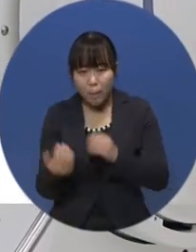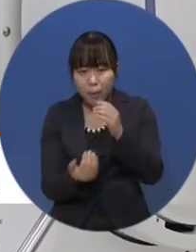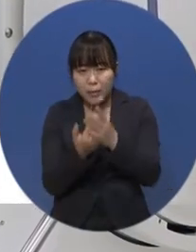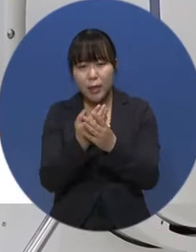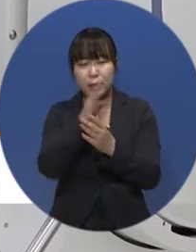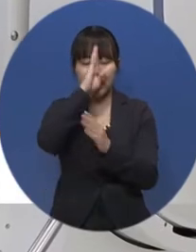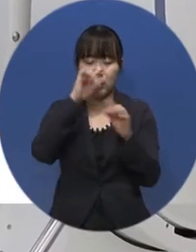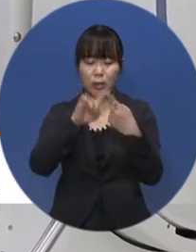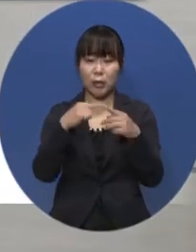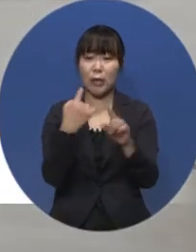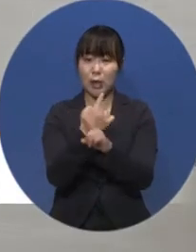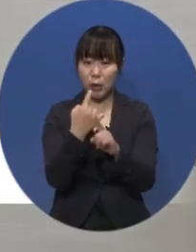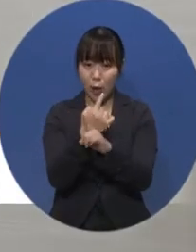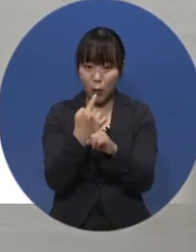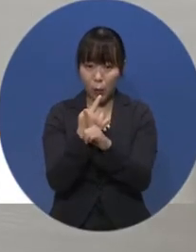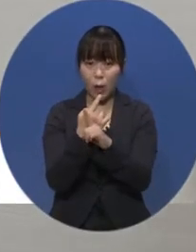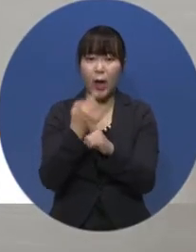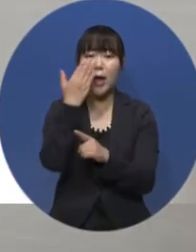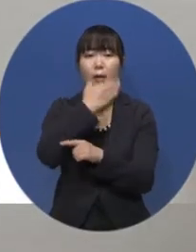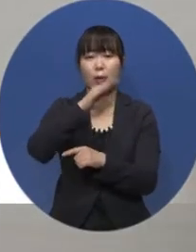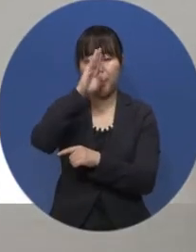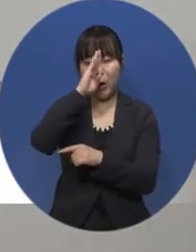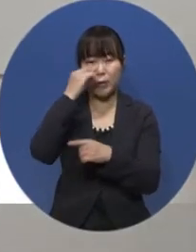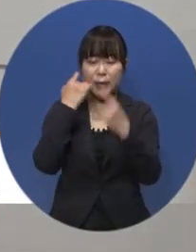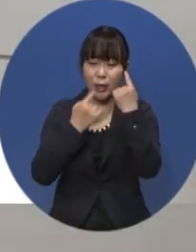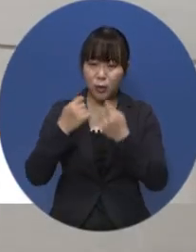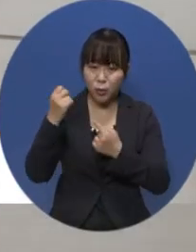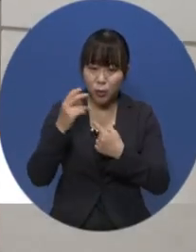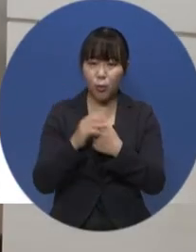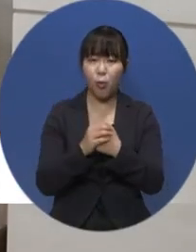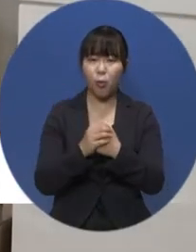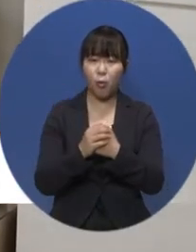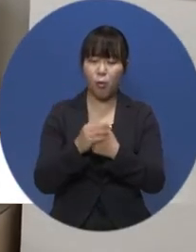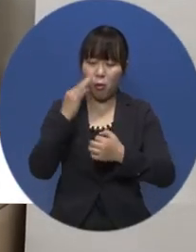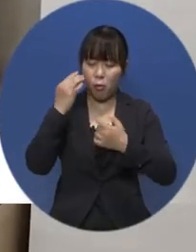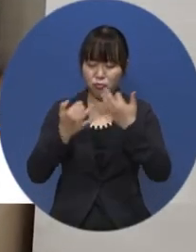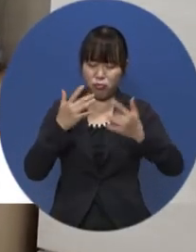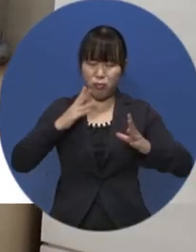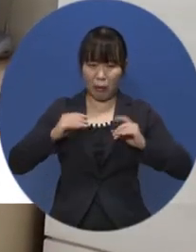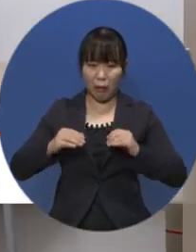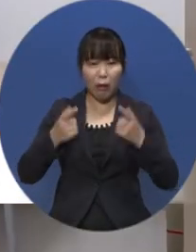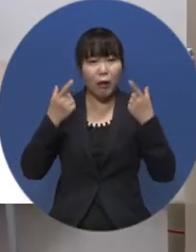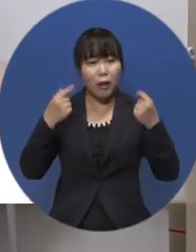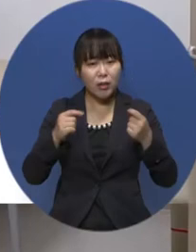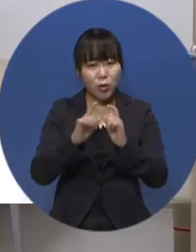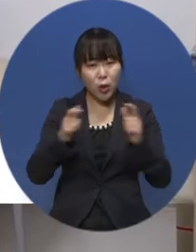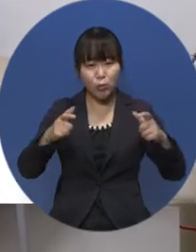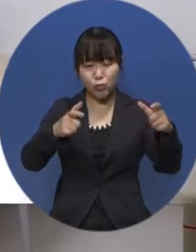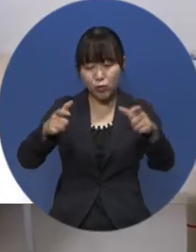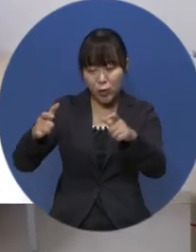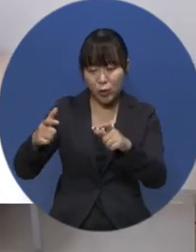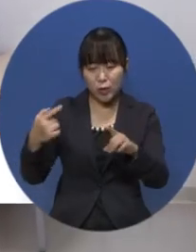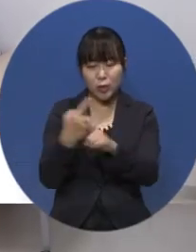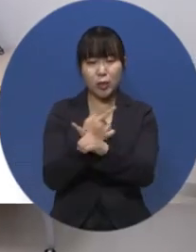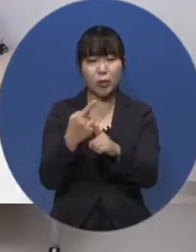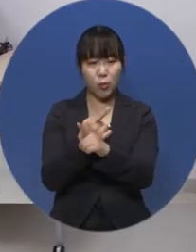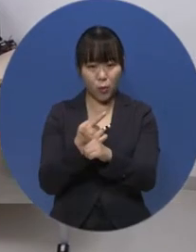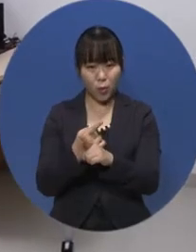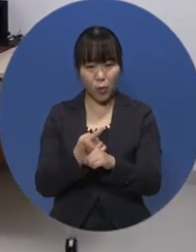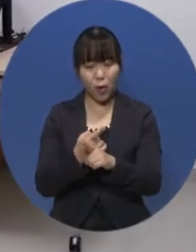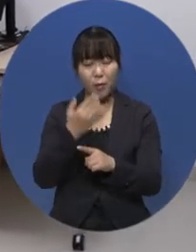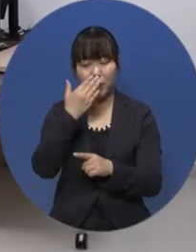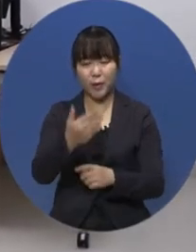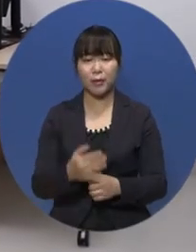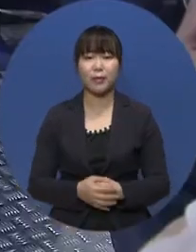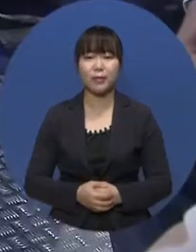질환을 개선하고 당뇨병성 상처와 화상 등 다양한 분야로 치료 영역이 확대되고